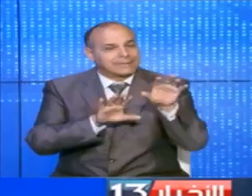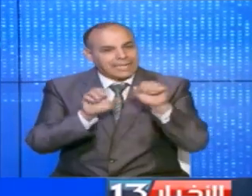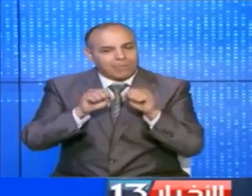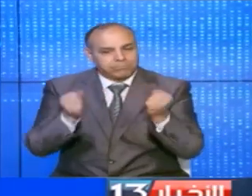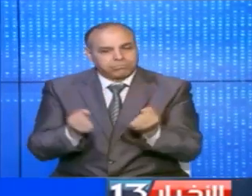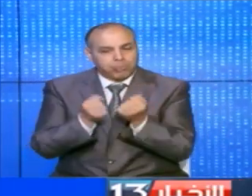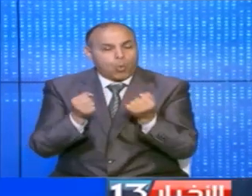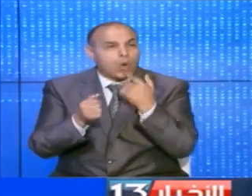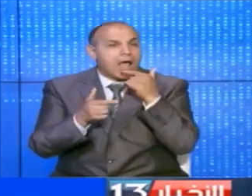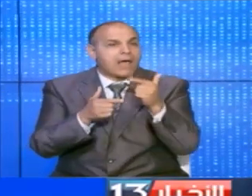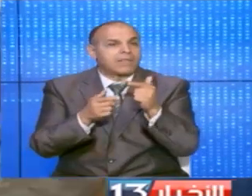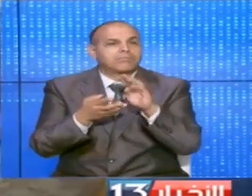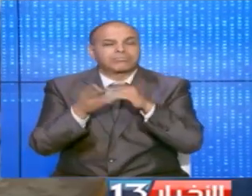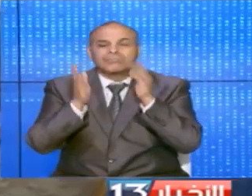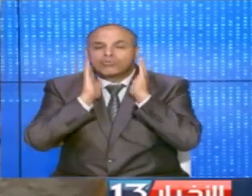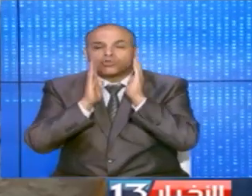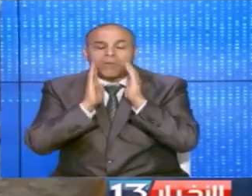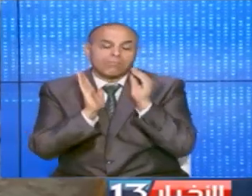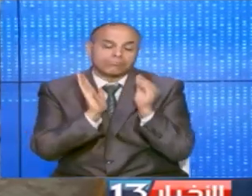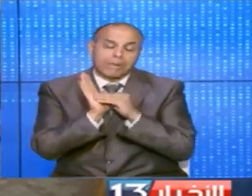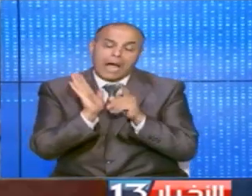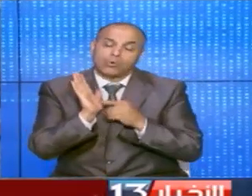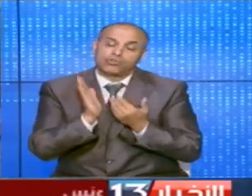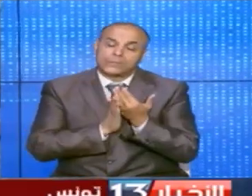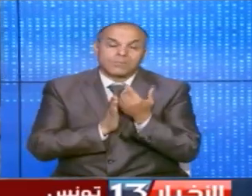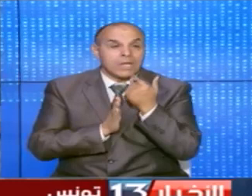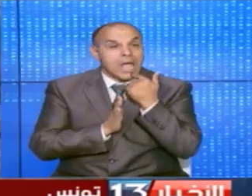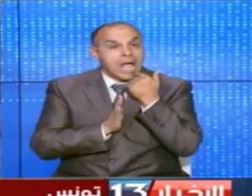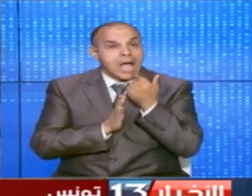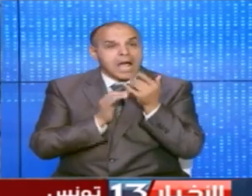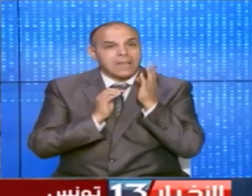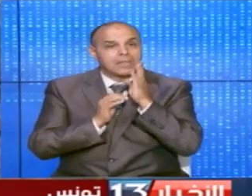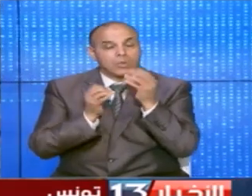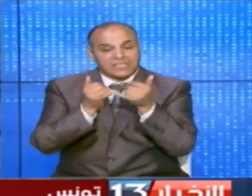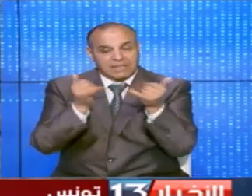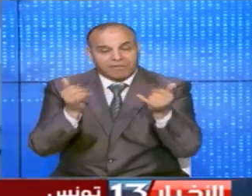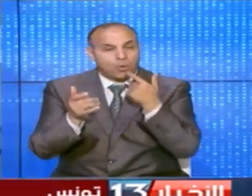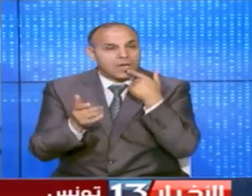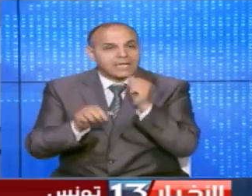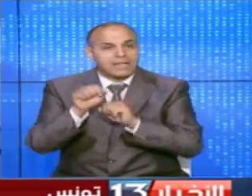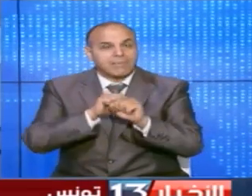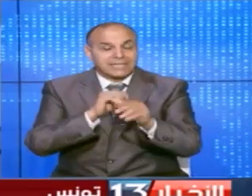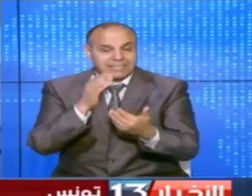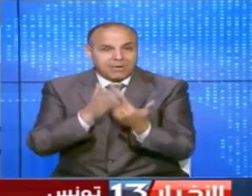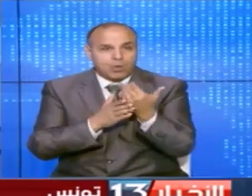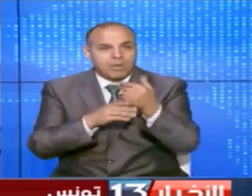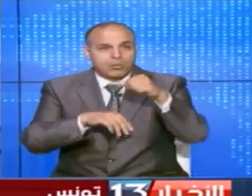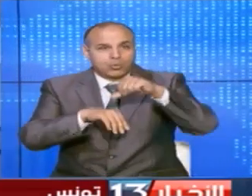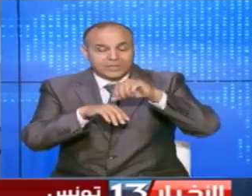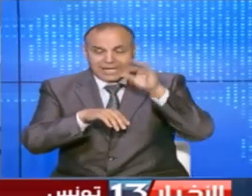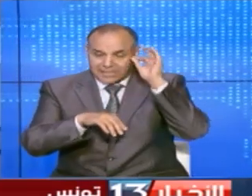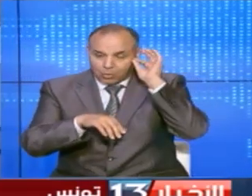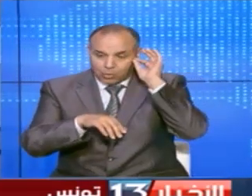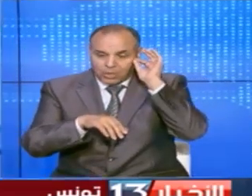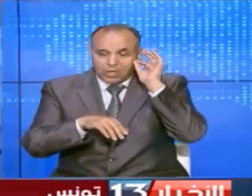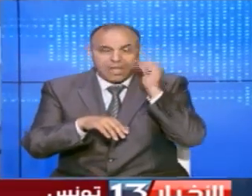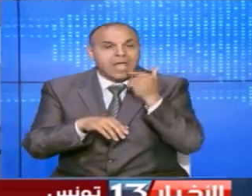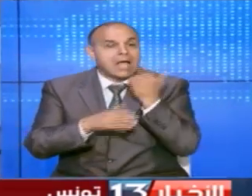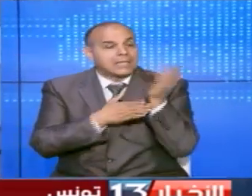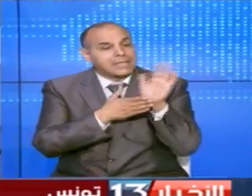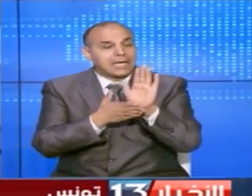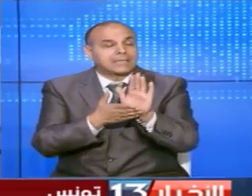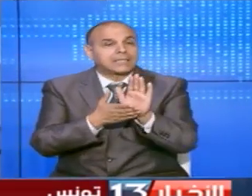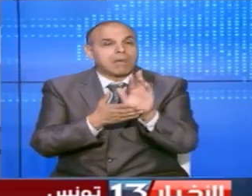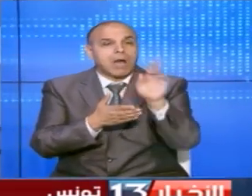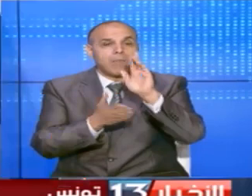والاشهار على شبكه التواصل الاجتماعي وخلال ندوه صحفيه نظمتها صباح اليوم بالعاصمه لتقدير لتقديم